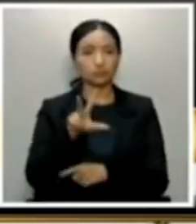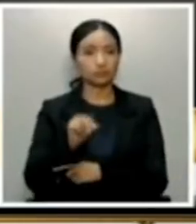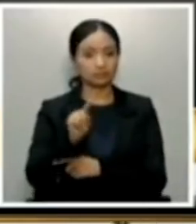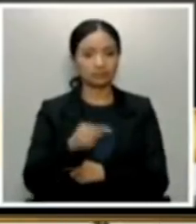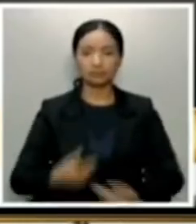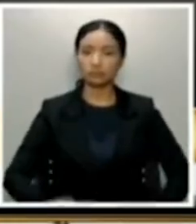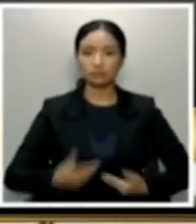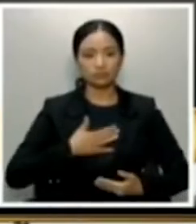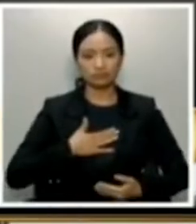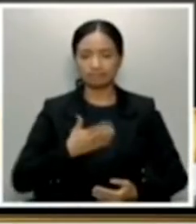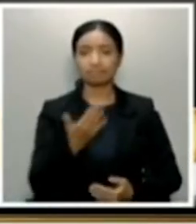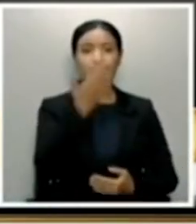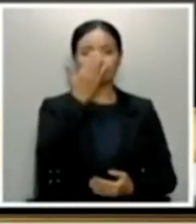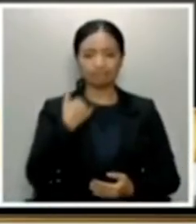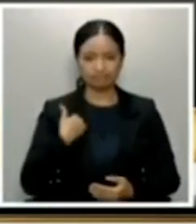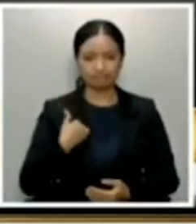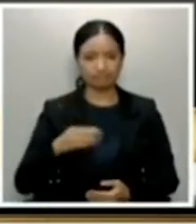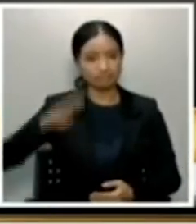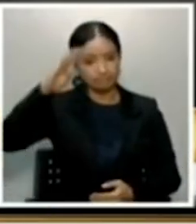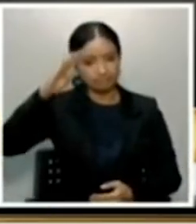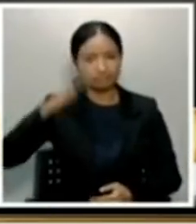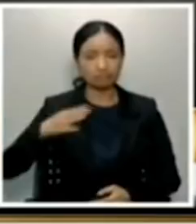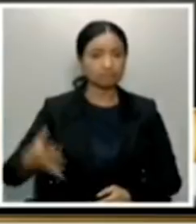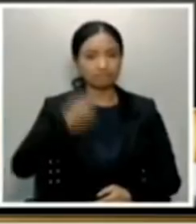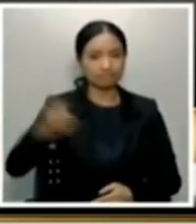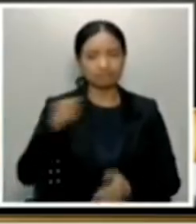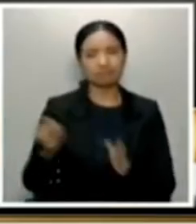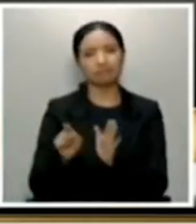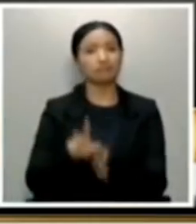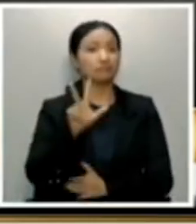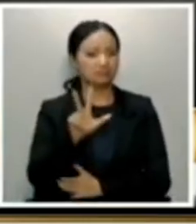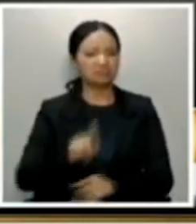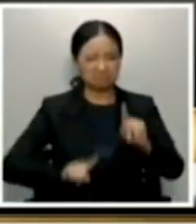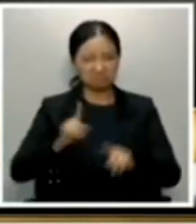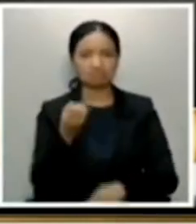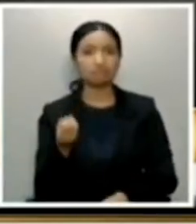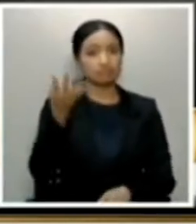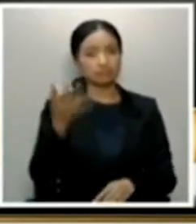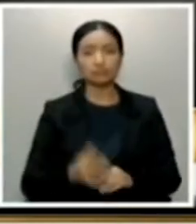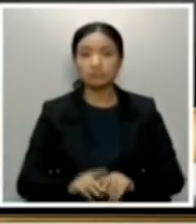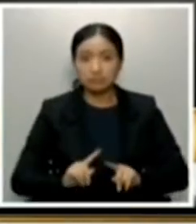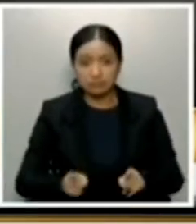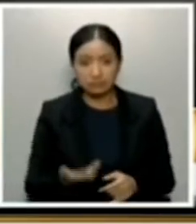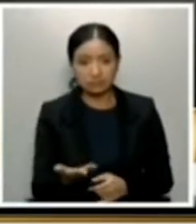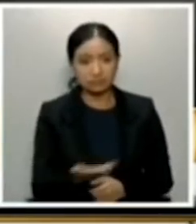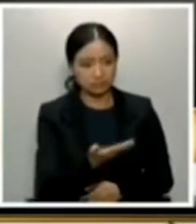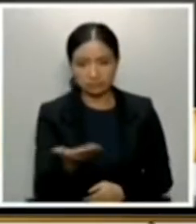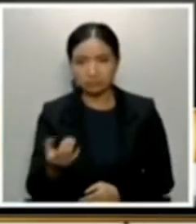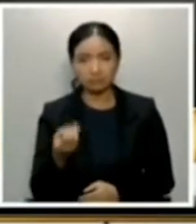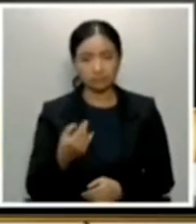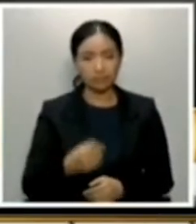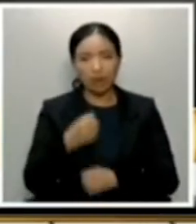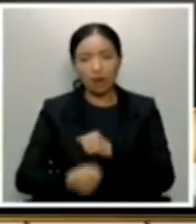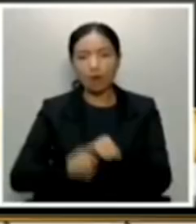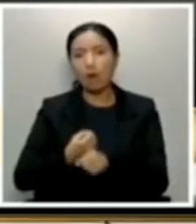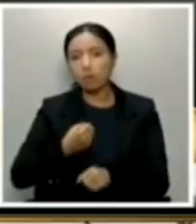ชีวิตดิฉันเผชิญกับการรัฐประหารมาแล้ว3ครั้งถือเป็นสถิติที่สูงมากแต่ละท่านที่อยู่ในที่นี้ส่วนใหญ่อาวุโสกว่